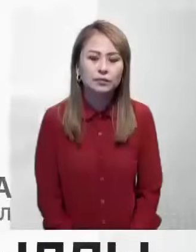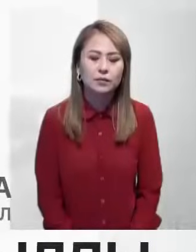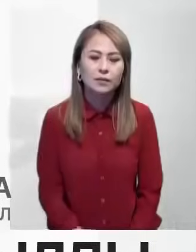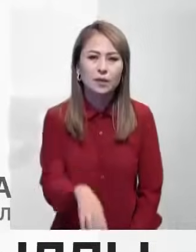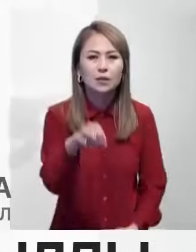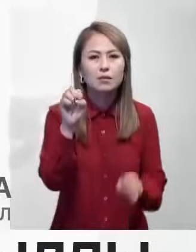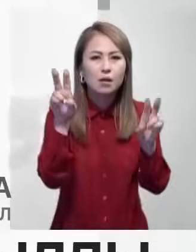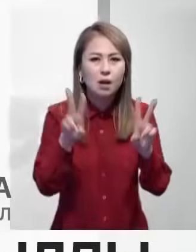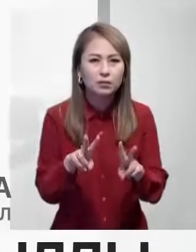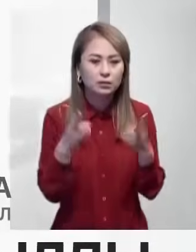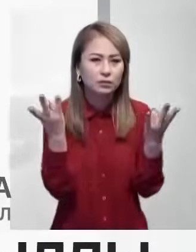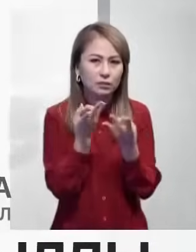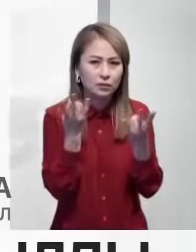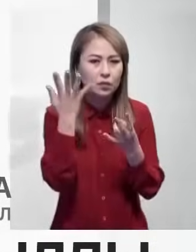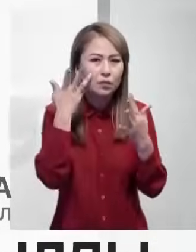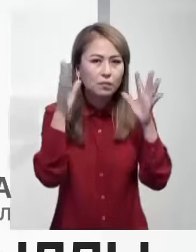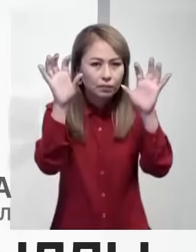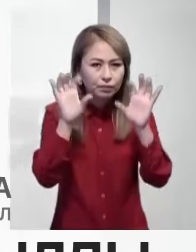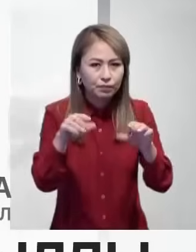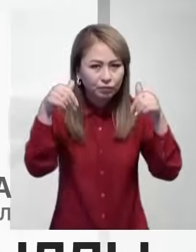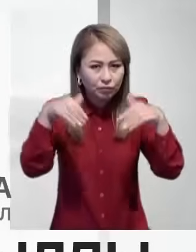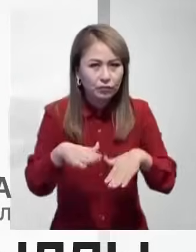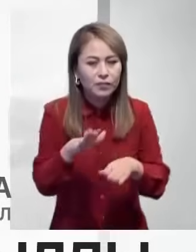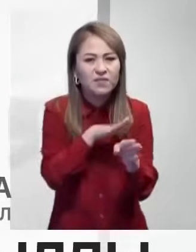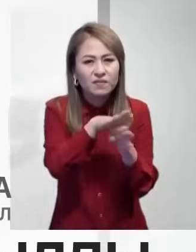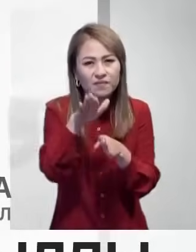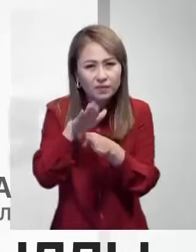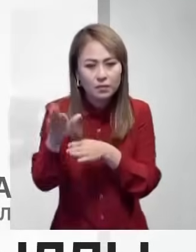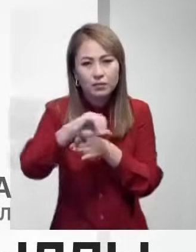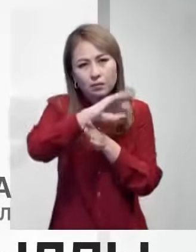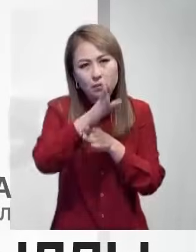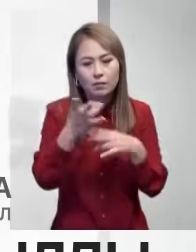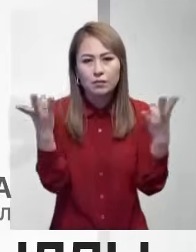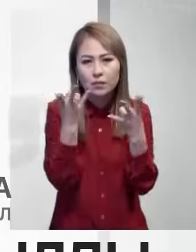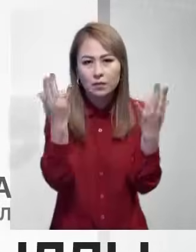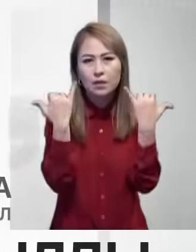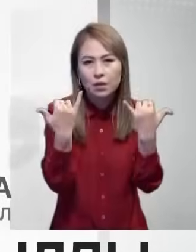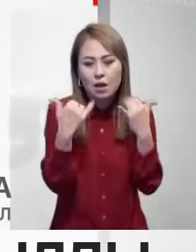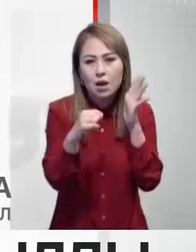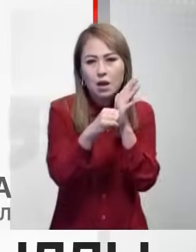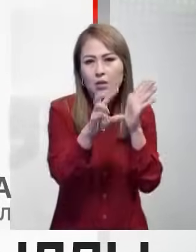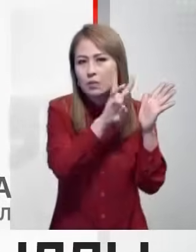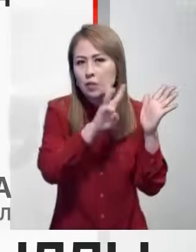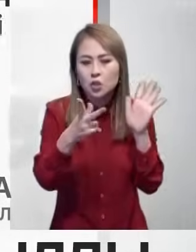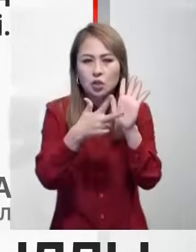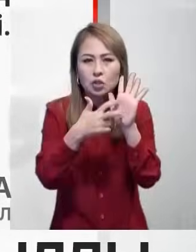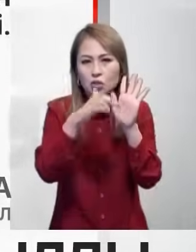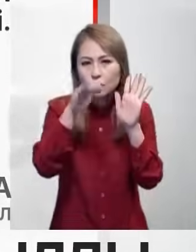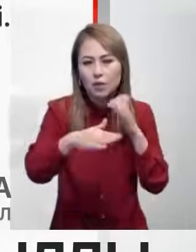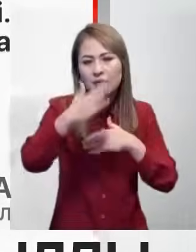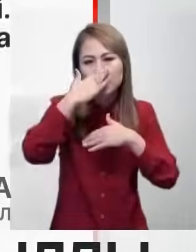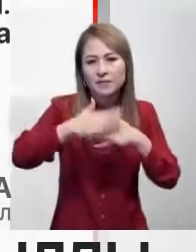Кадр керек. Заңдарды қабылдау кезінде біз олардың орындалуын қамтамасыз етуіміз қажет. Қазір 6 миллион 800 мың балаға